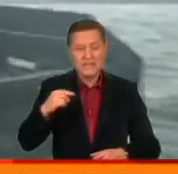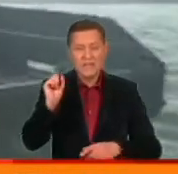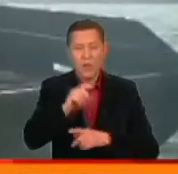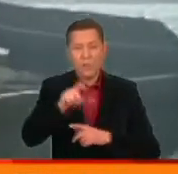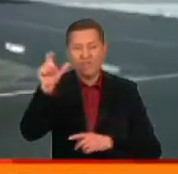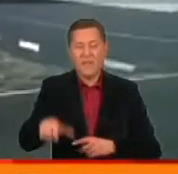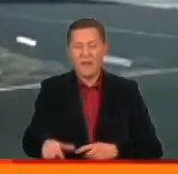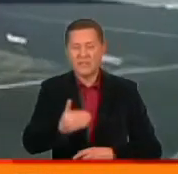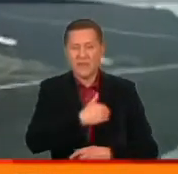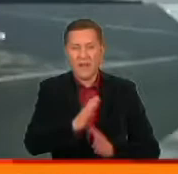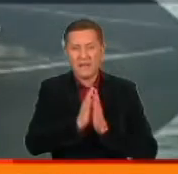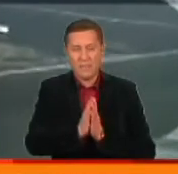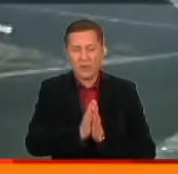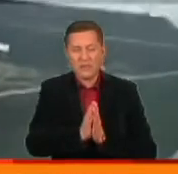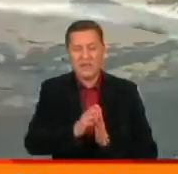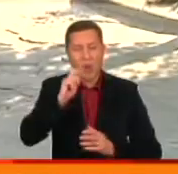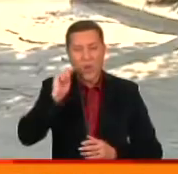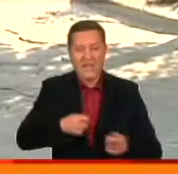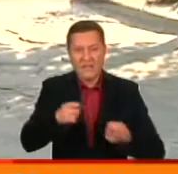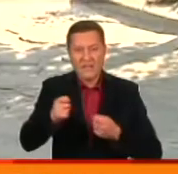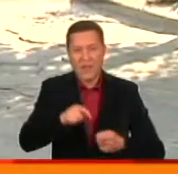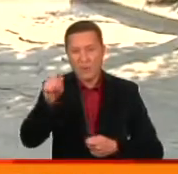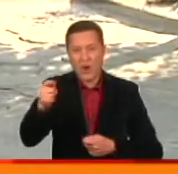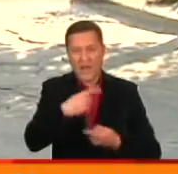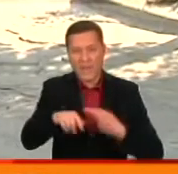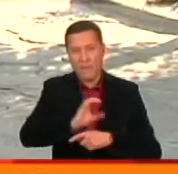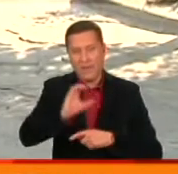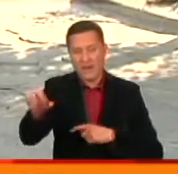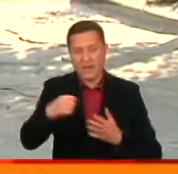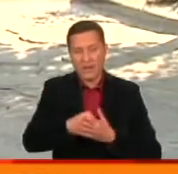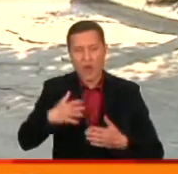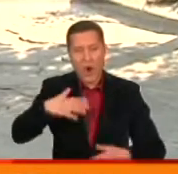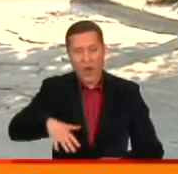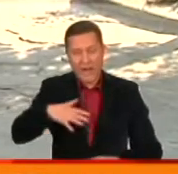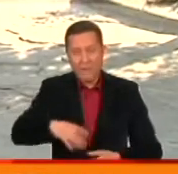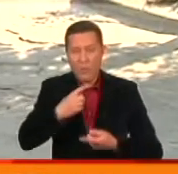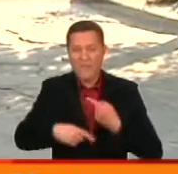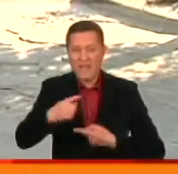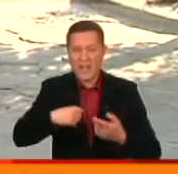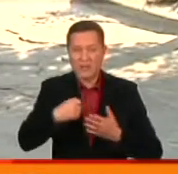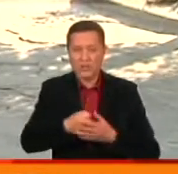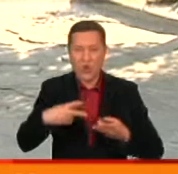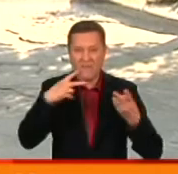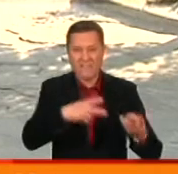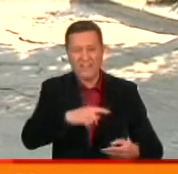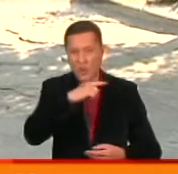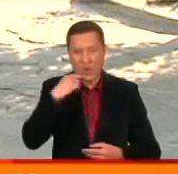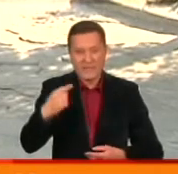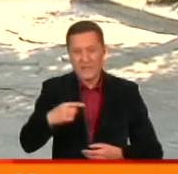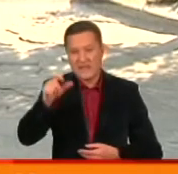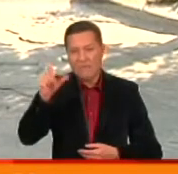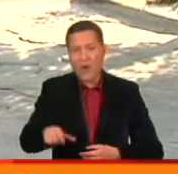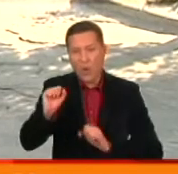намір просити в української влади про їхнє повернення до Криму. І повертаючись до візиту російського омбудсмена